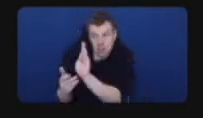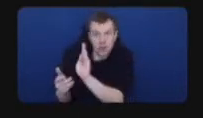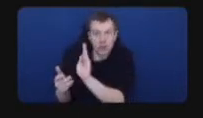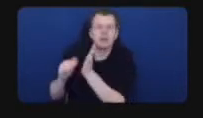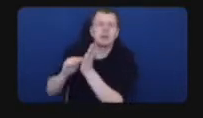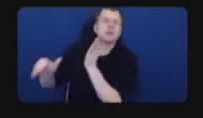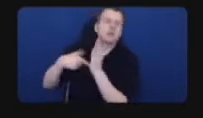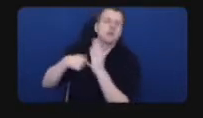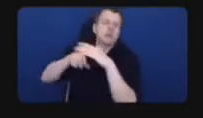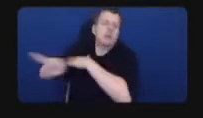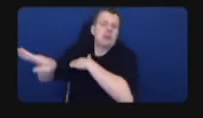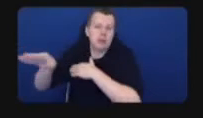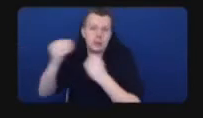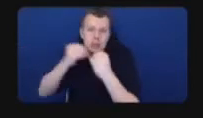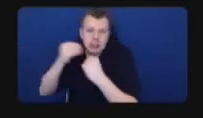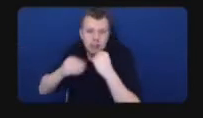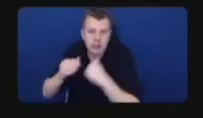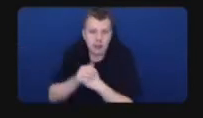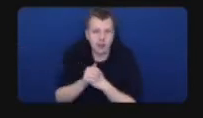所以